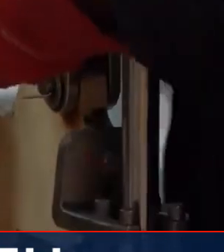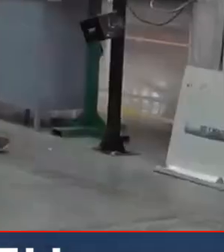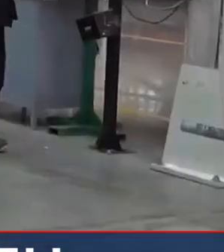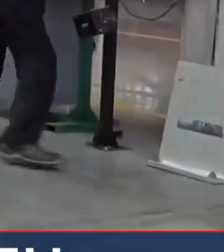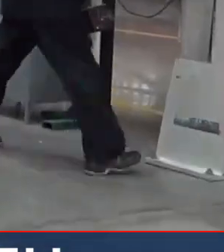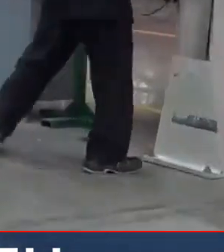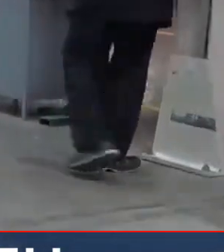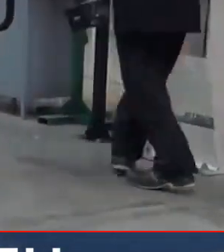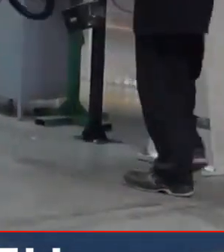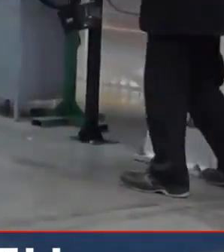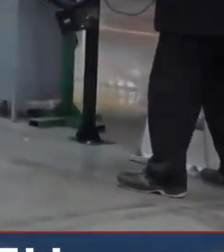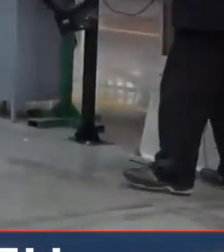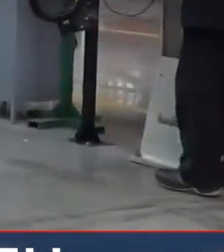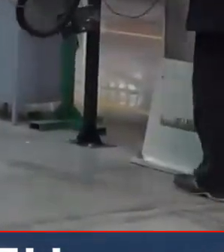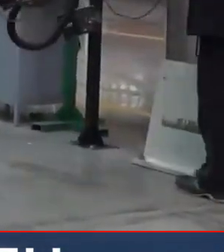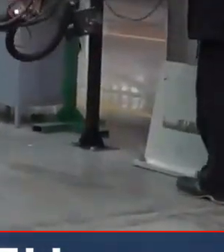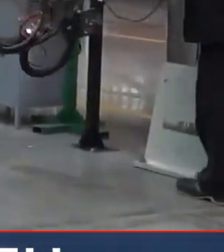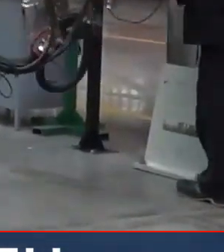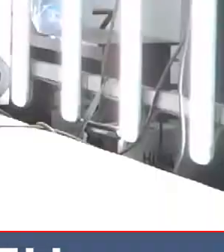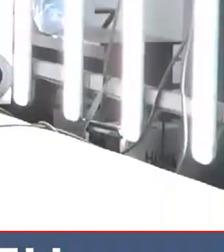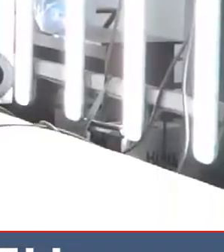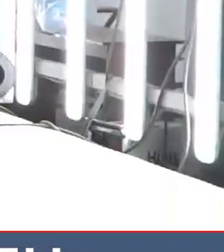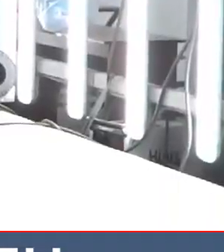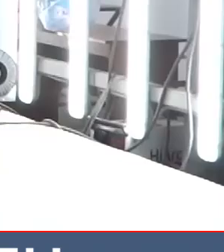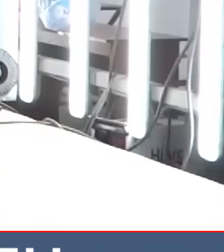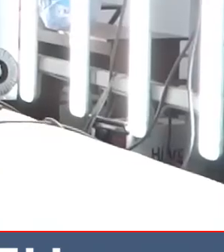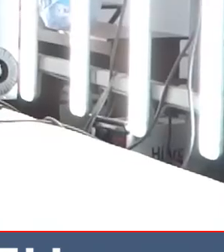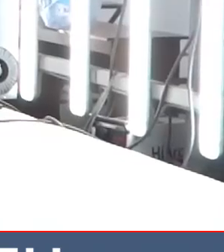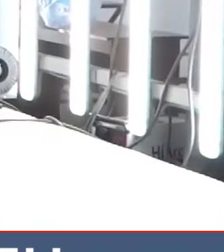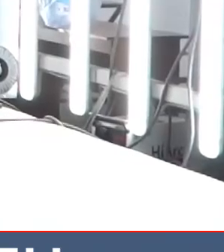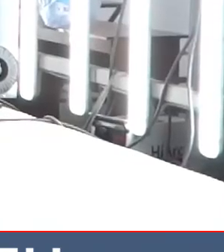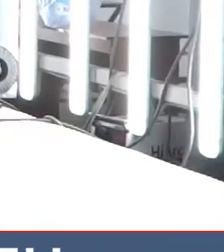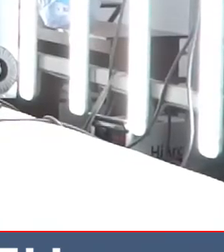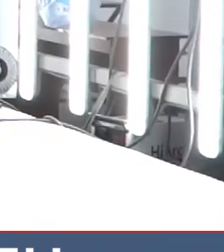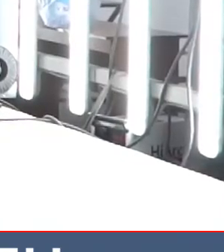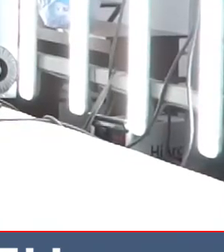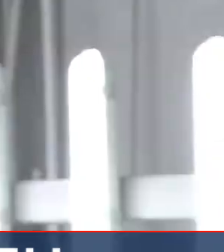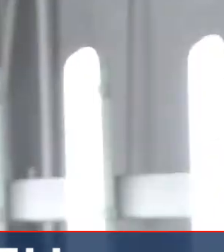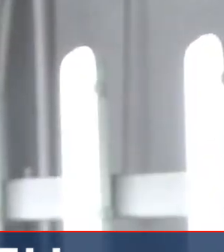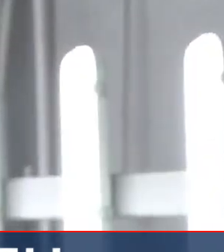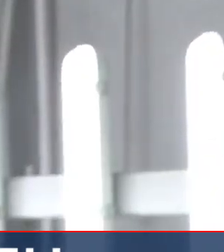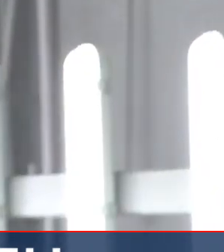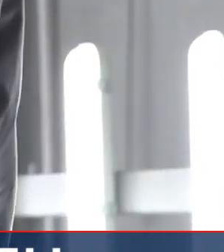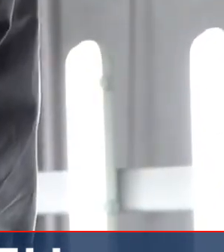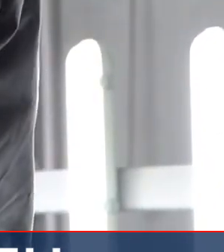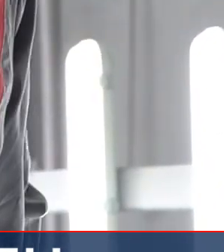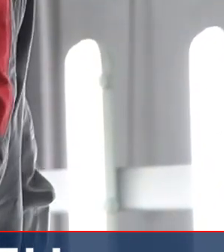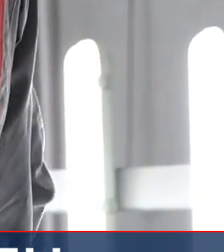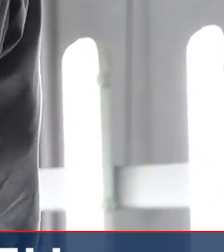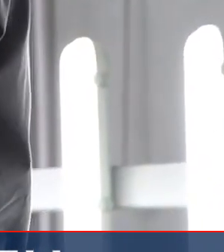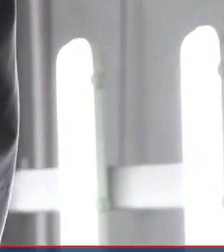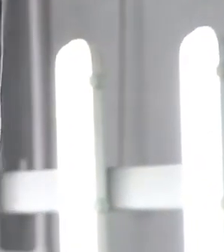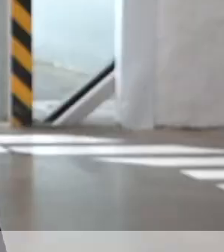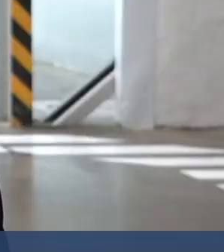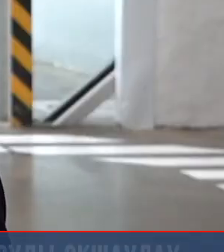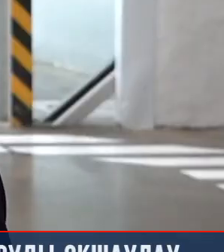шығарады. Соңғы жылдары шағын түйінді құрастыру әдісімен шығарылған машиналардың үлесі артқан. 2027 жылға қарай бұл көрсеткіш 50%-ға